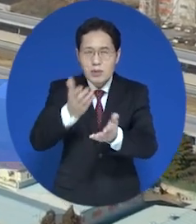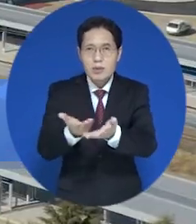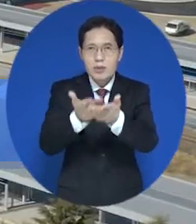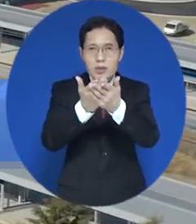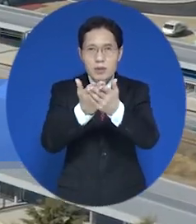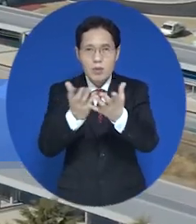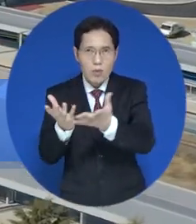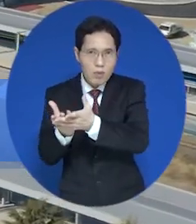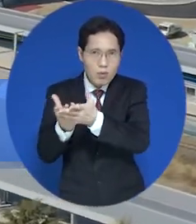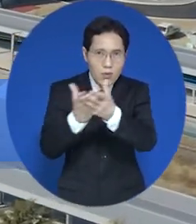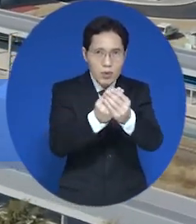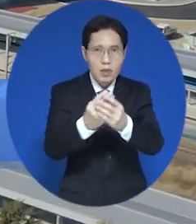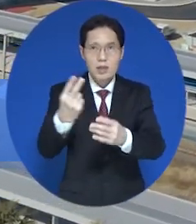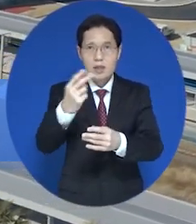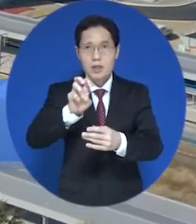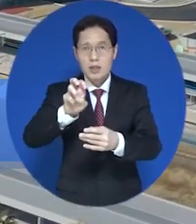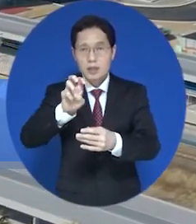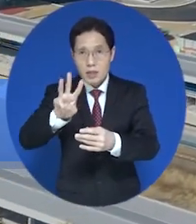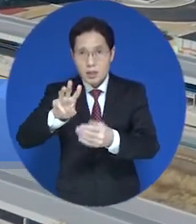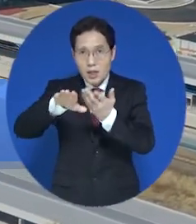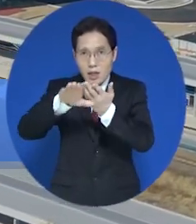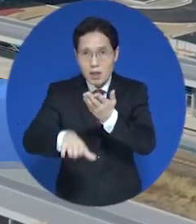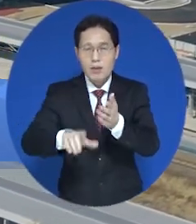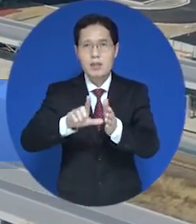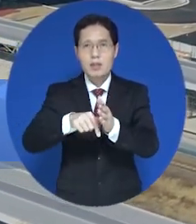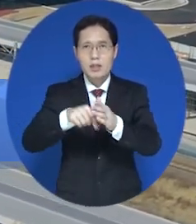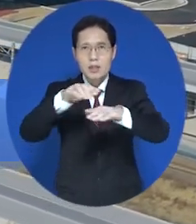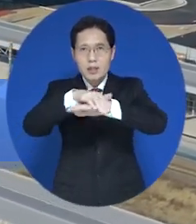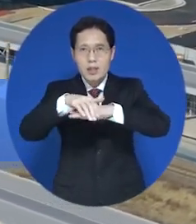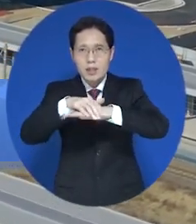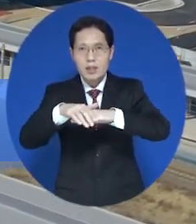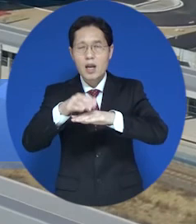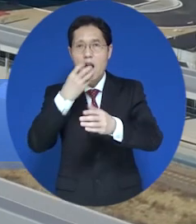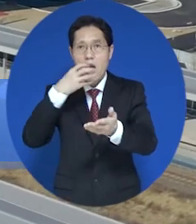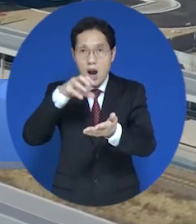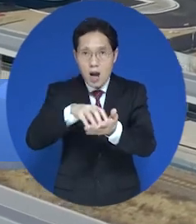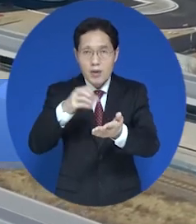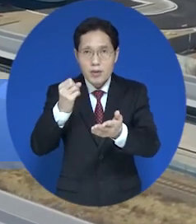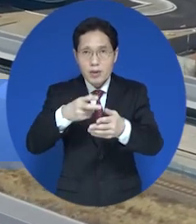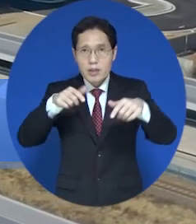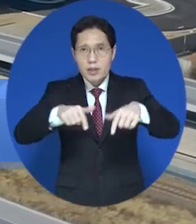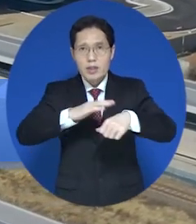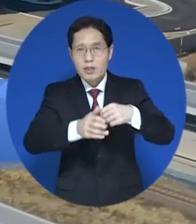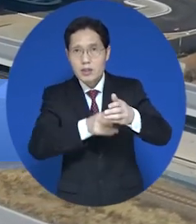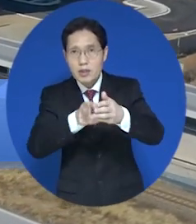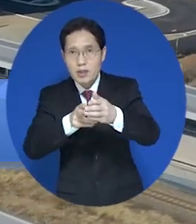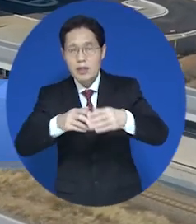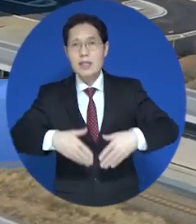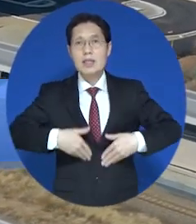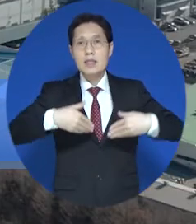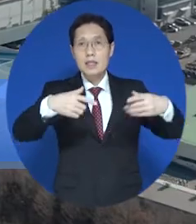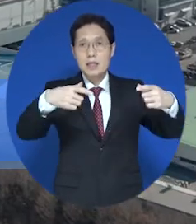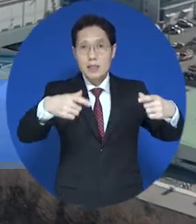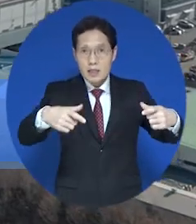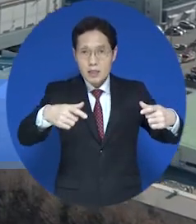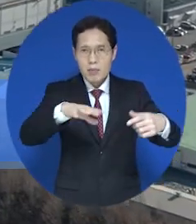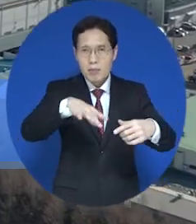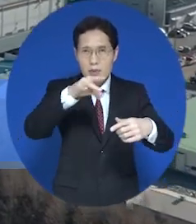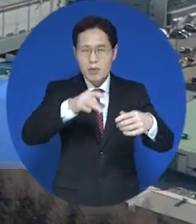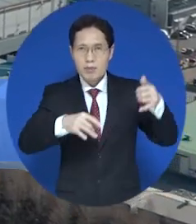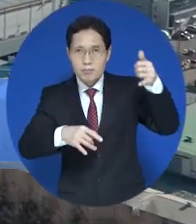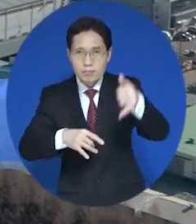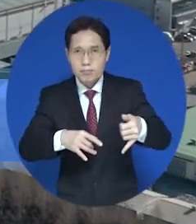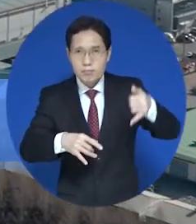완료하면 2023년 하반기에는 실시 계획 인가와 동시에 서대구 역사 남측 구역에 대한 우선